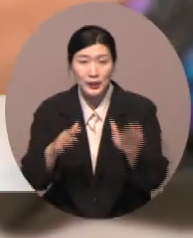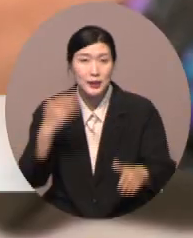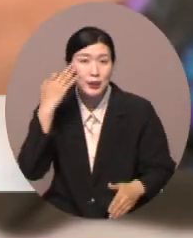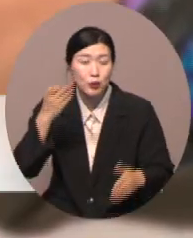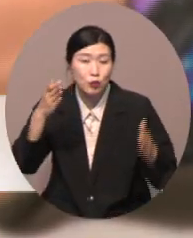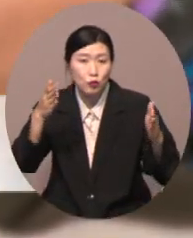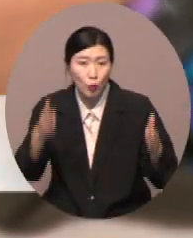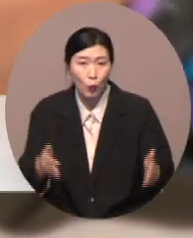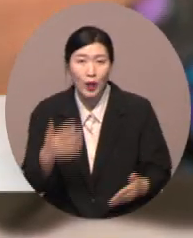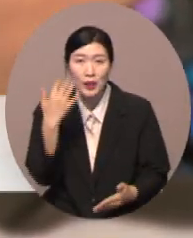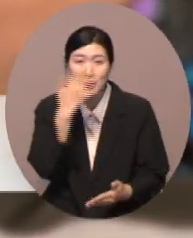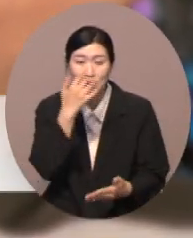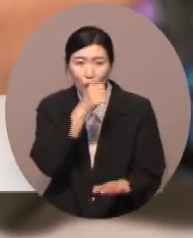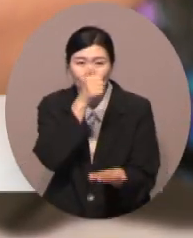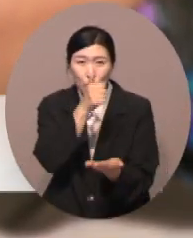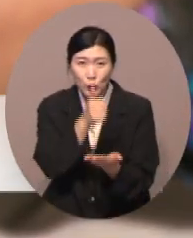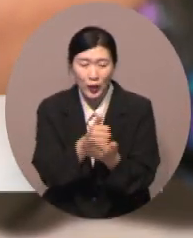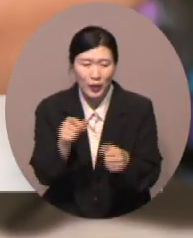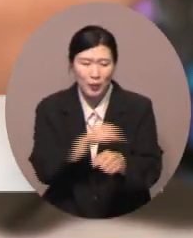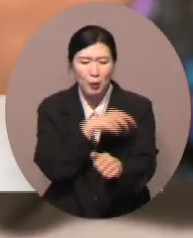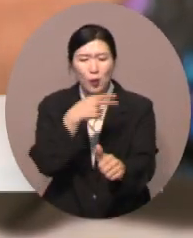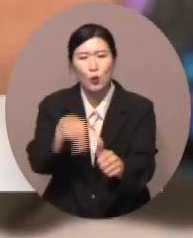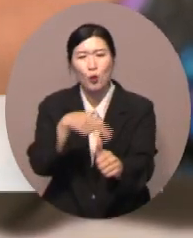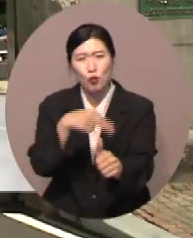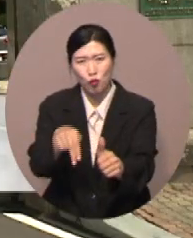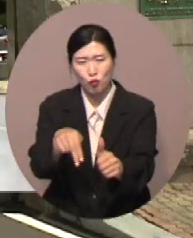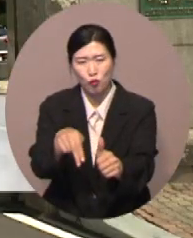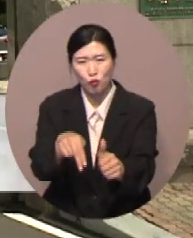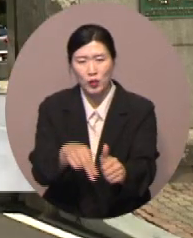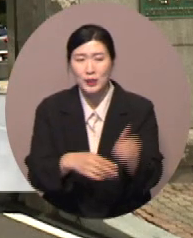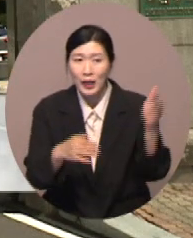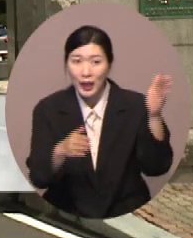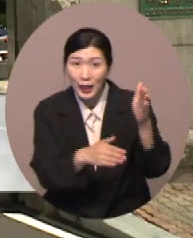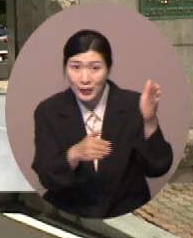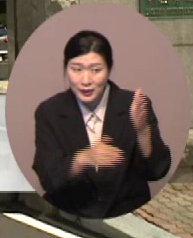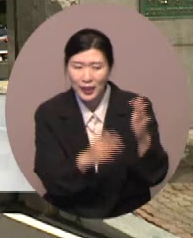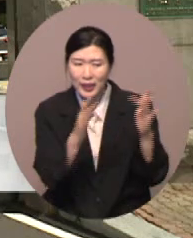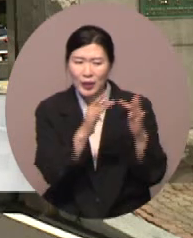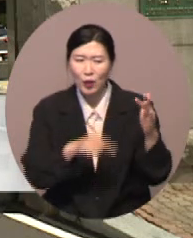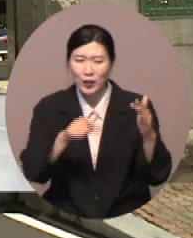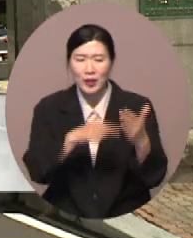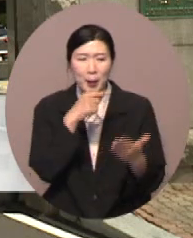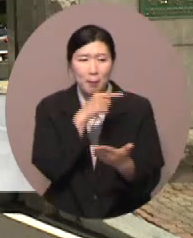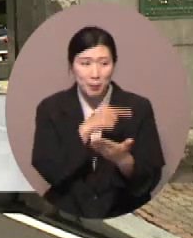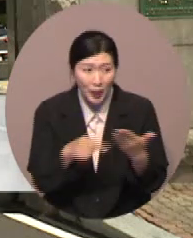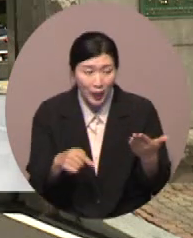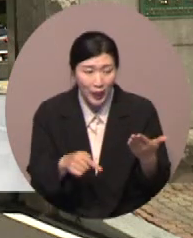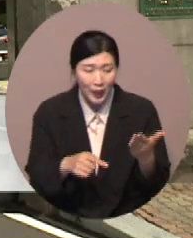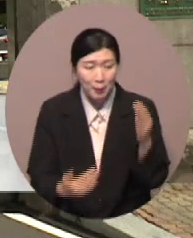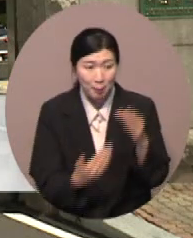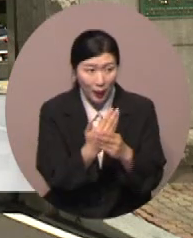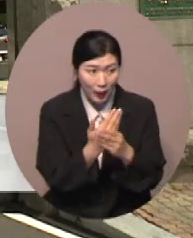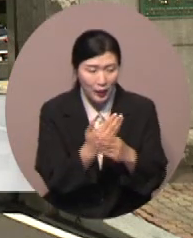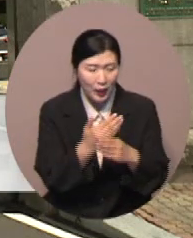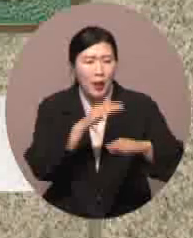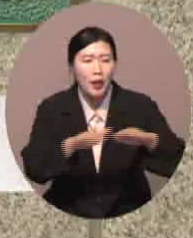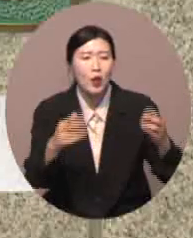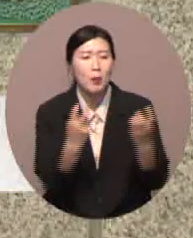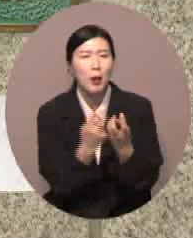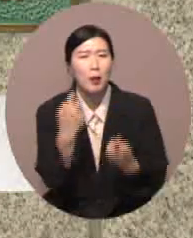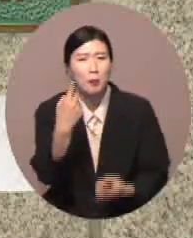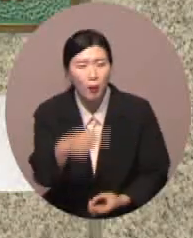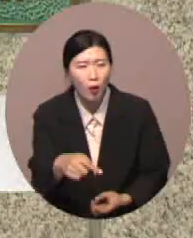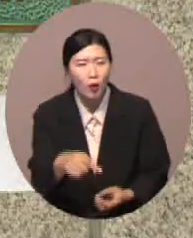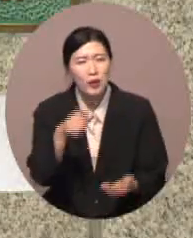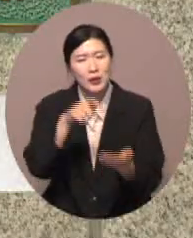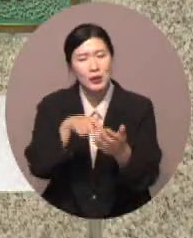디페이 등 성범죄 특별 교육 주관으로 정해 디지털 성범죄 피해시 대응용 대응 요령 등 학생